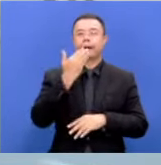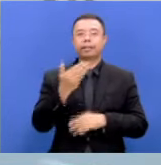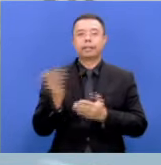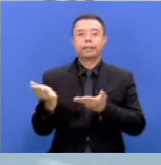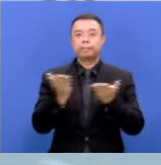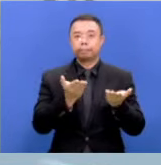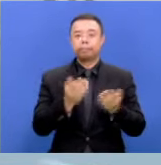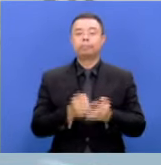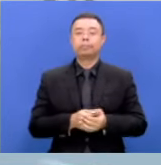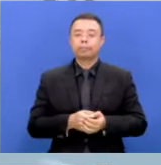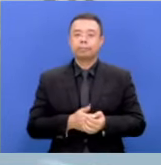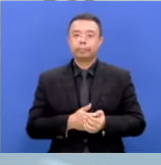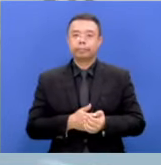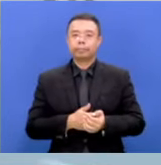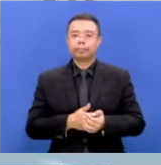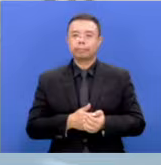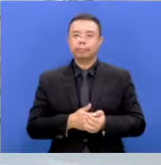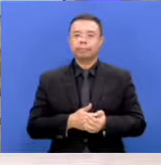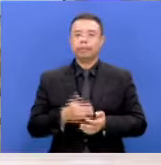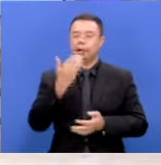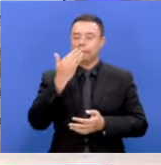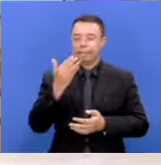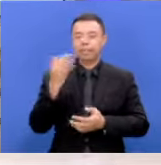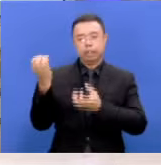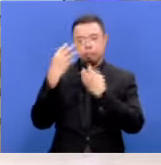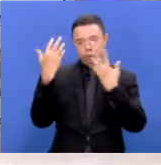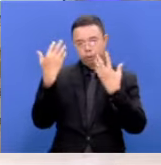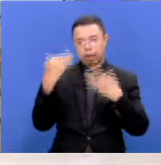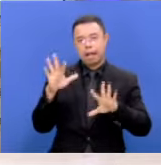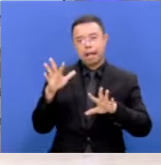Kumala di studio. Baik, terima kasih Goldi Gumilang dari Biro Surabaya.